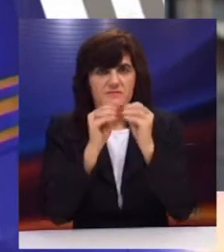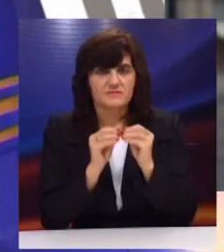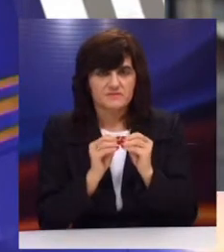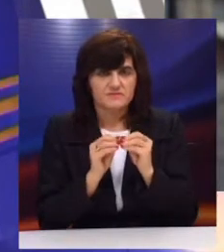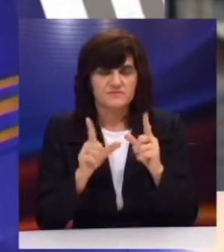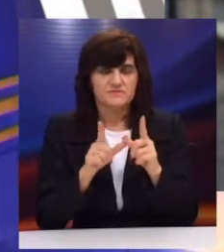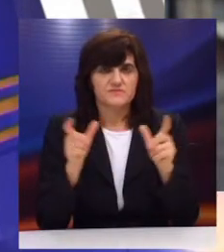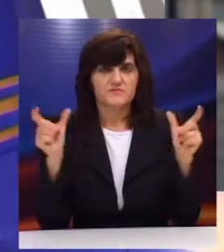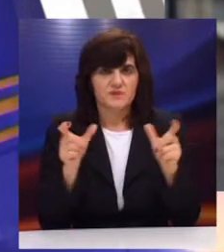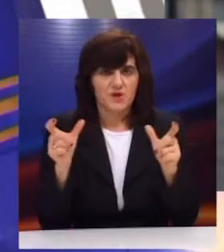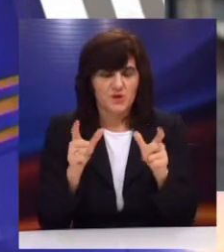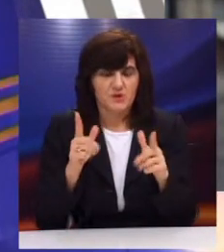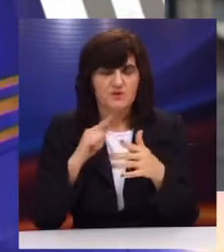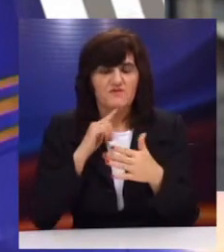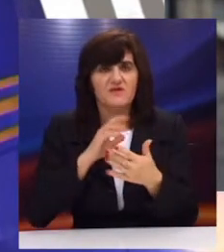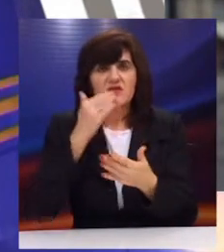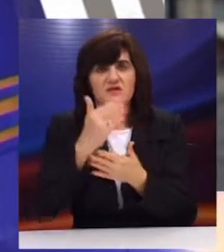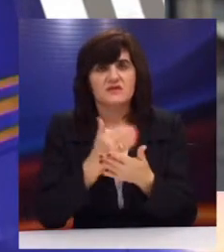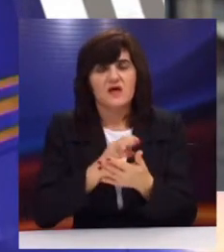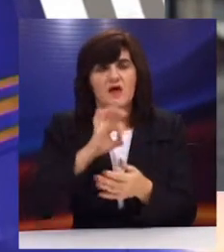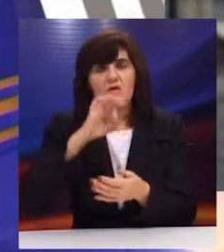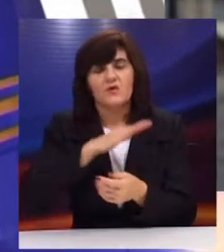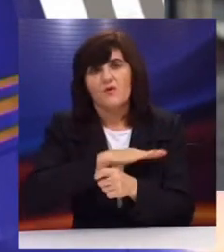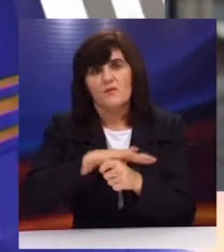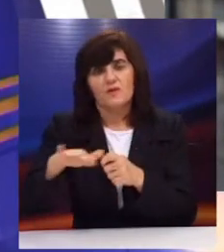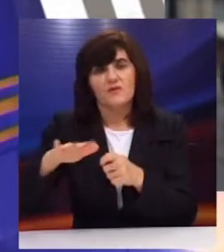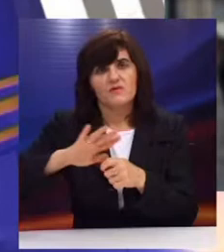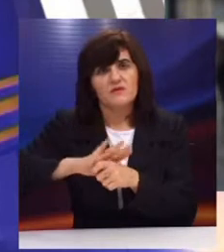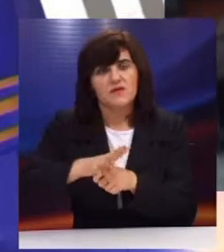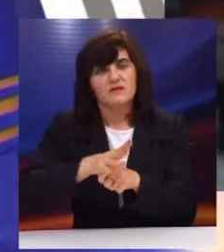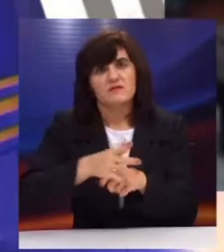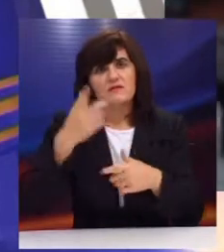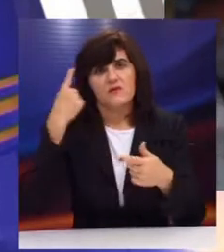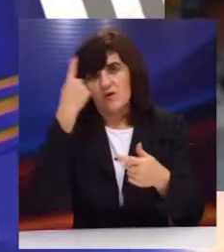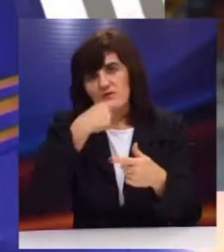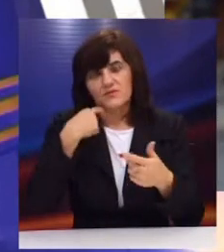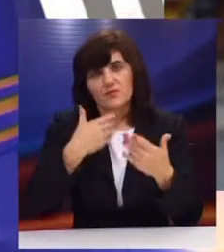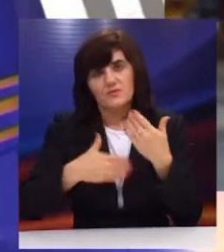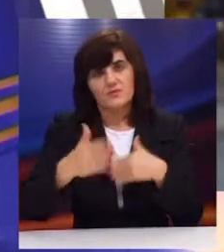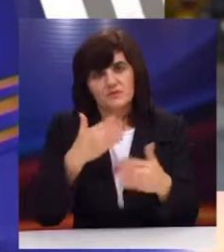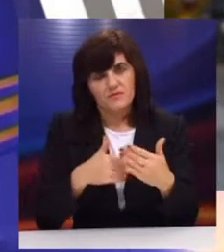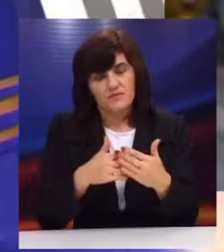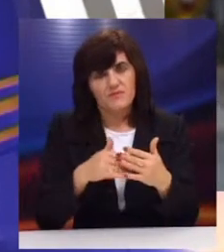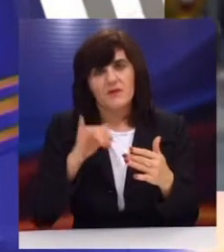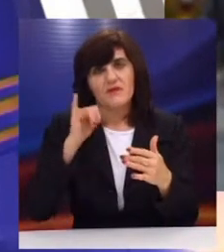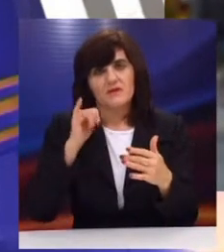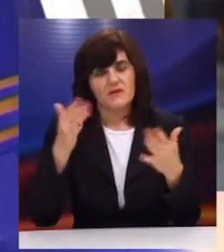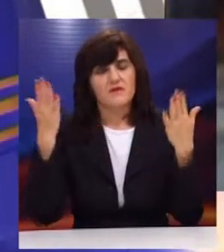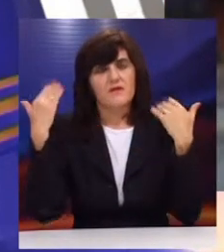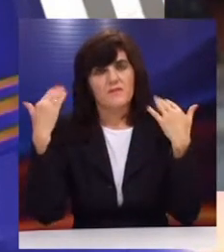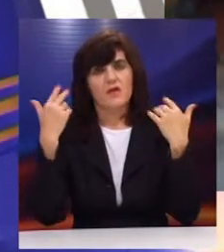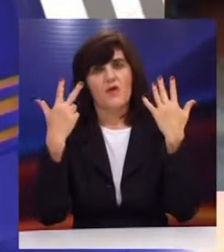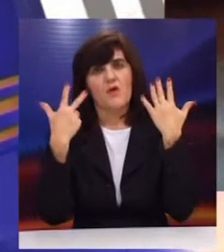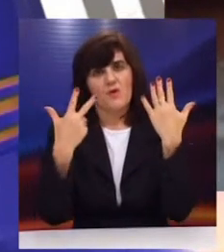i to socijalno preduzetništvo i zakon protiv diskriminacije osoba sa invaliditetom. Iako je taj zakon donesen pre 8